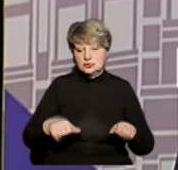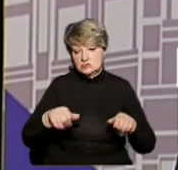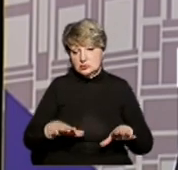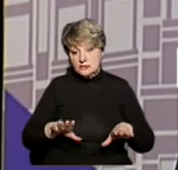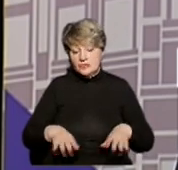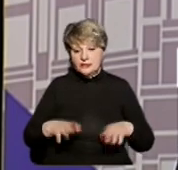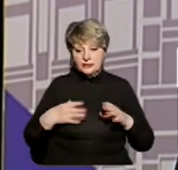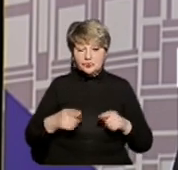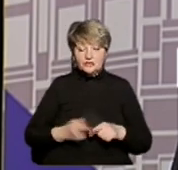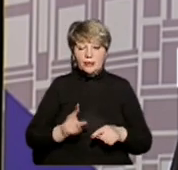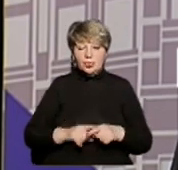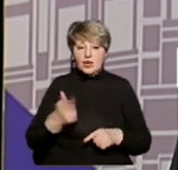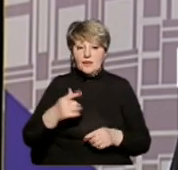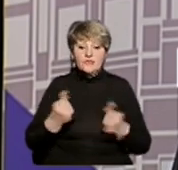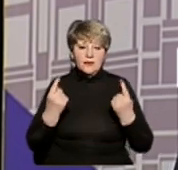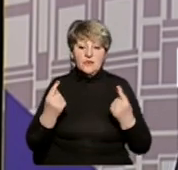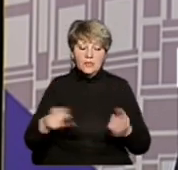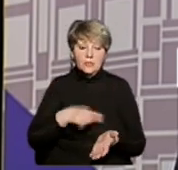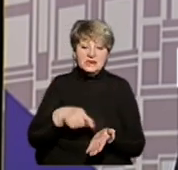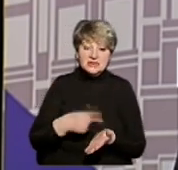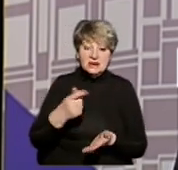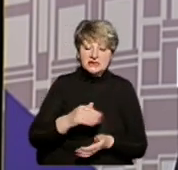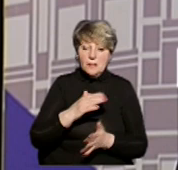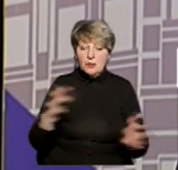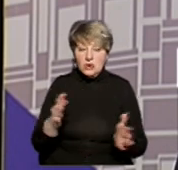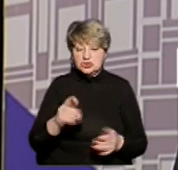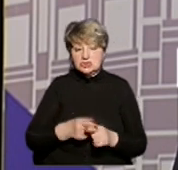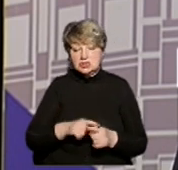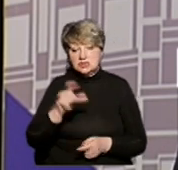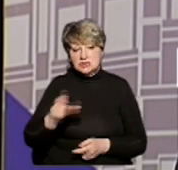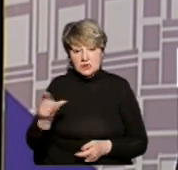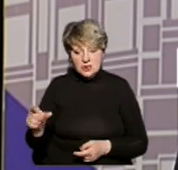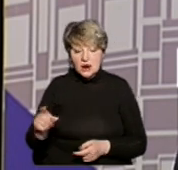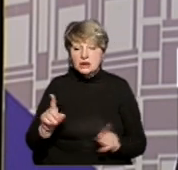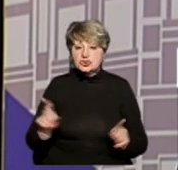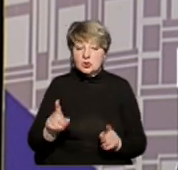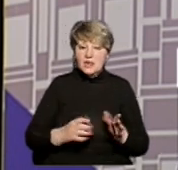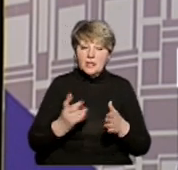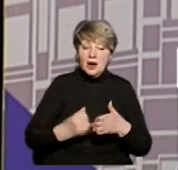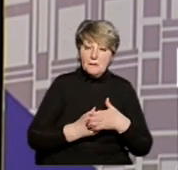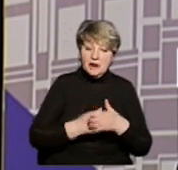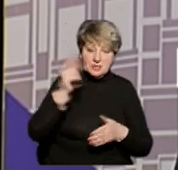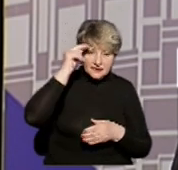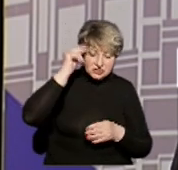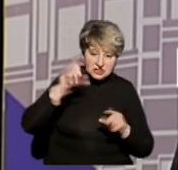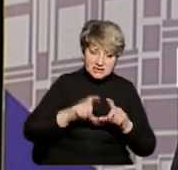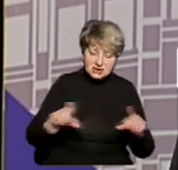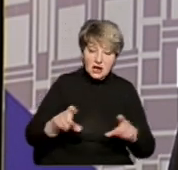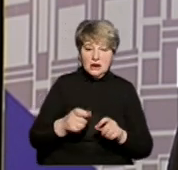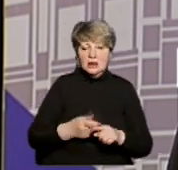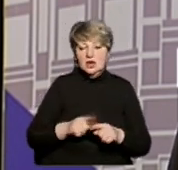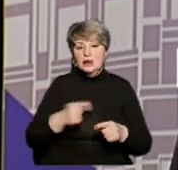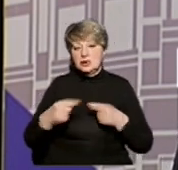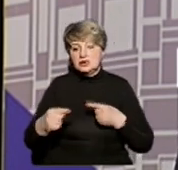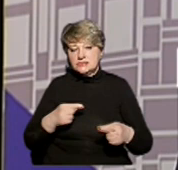в великих містах, де велике скупчення цих людей, про те, щоб педагогічні працівники започаткували на базі навчальних закладів, шкіл,